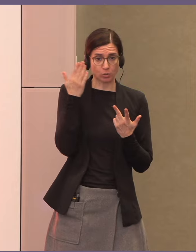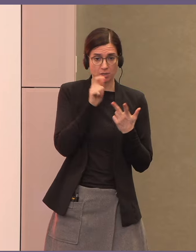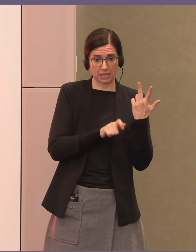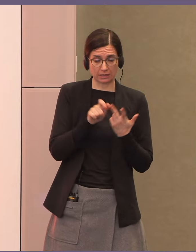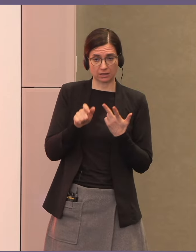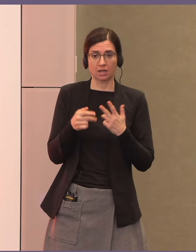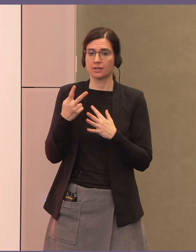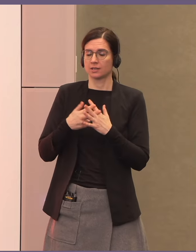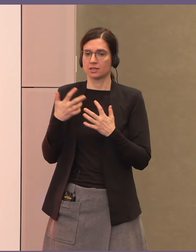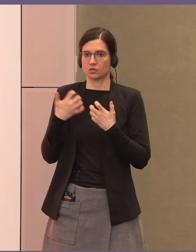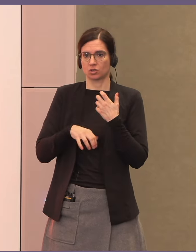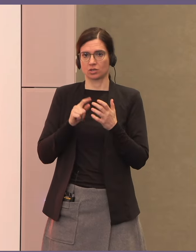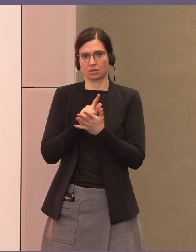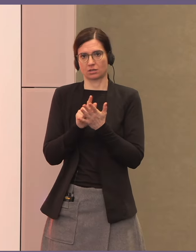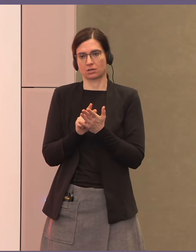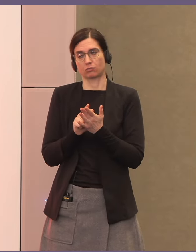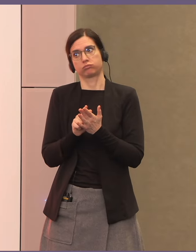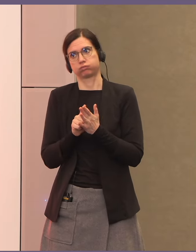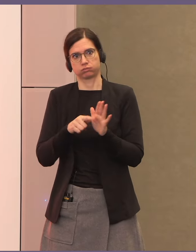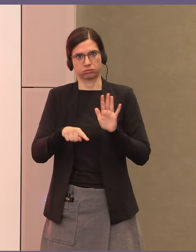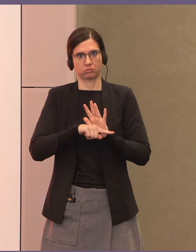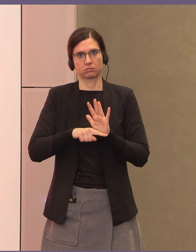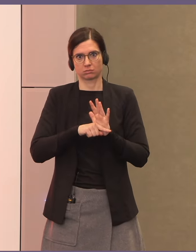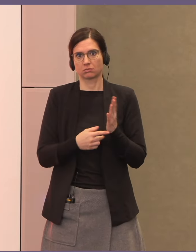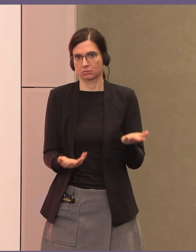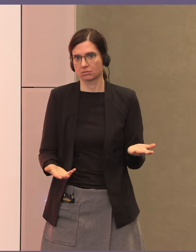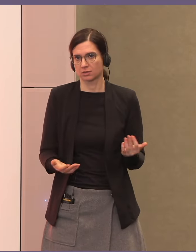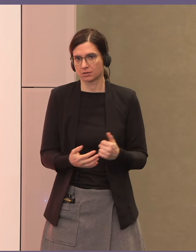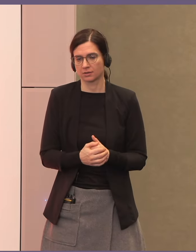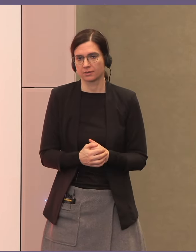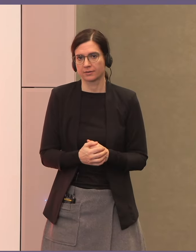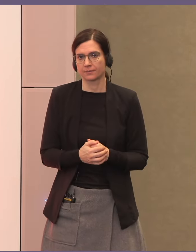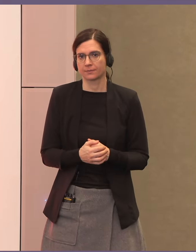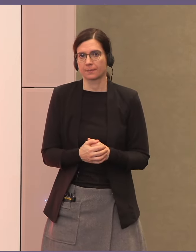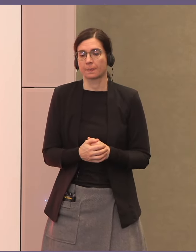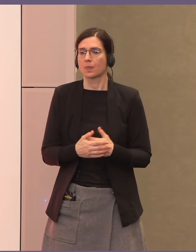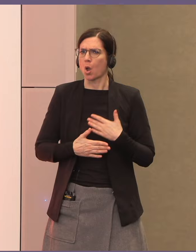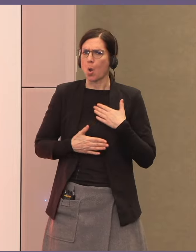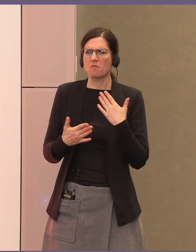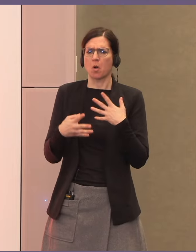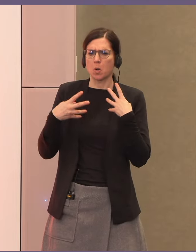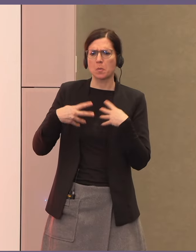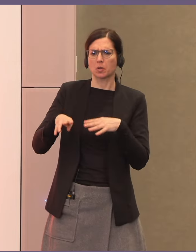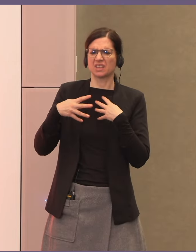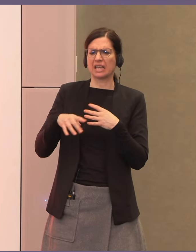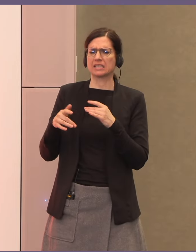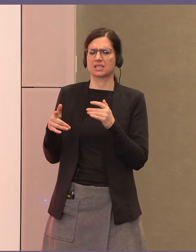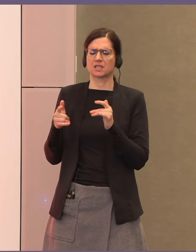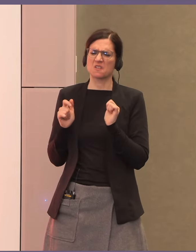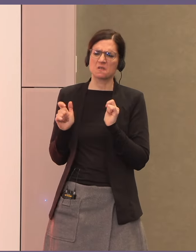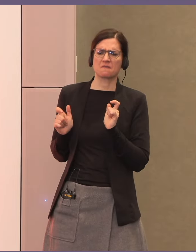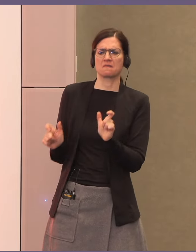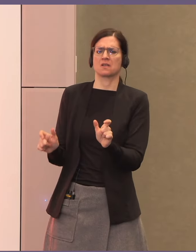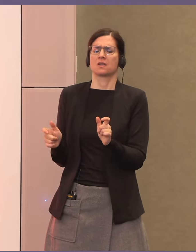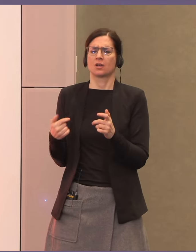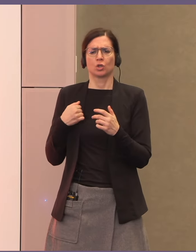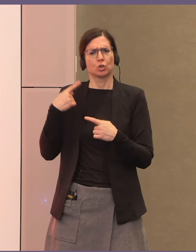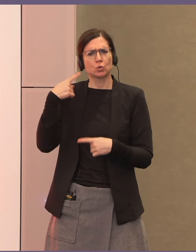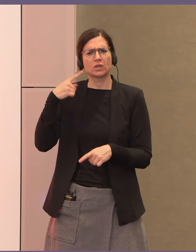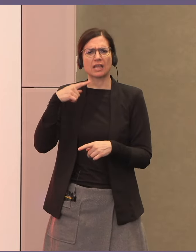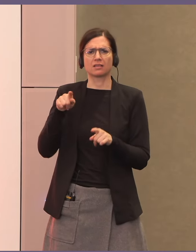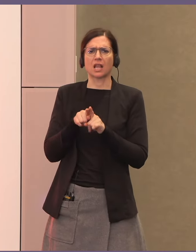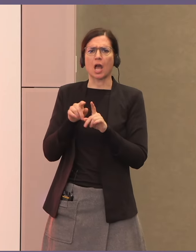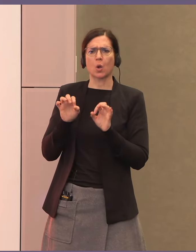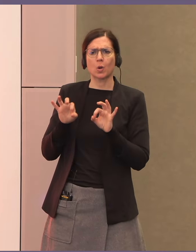in der Zwischenkriegszeit erhebliche Nachteile brachte. Aber trotz heftigen Protesten und Widerstand sowohl der Studierenden als auch der